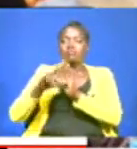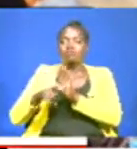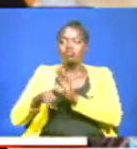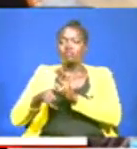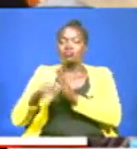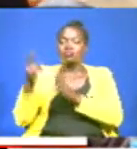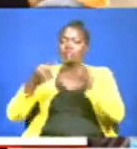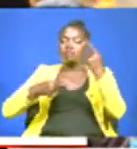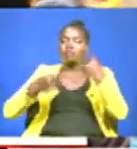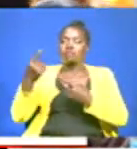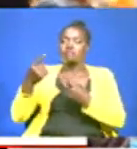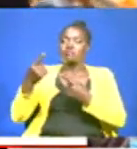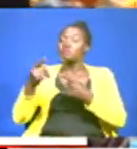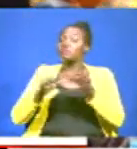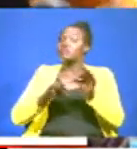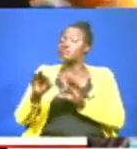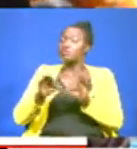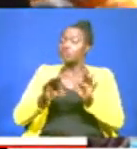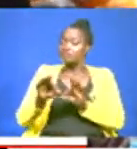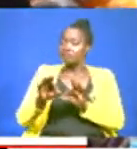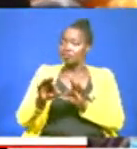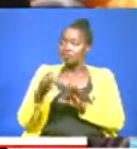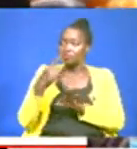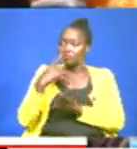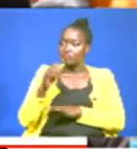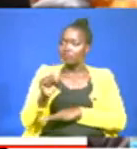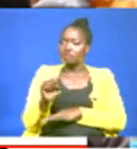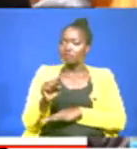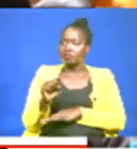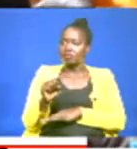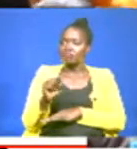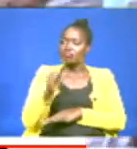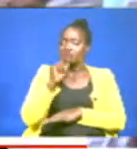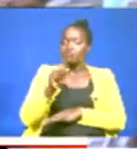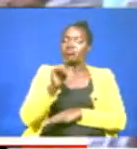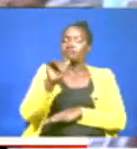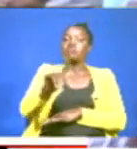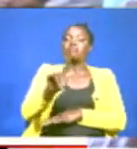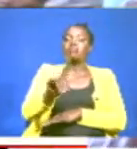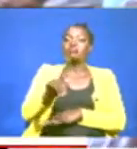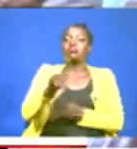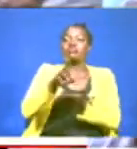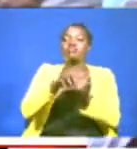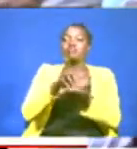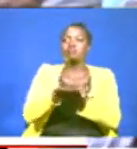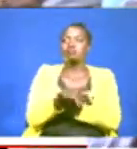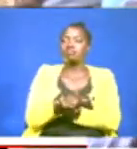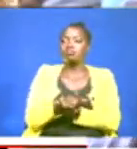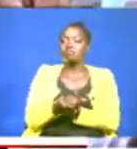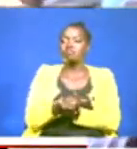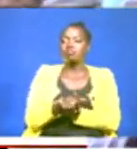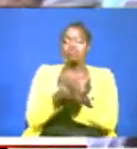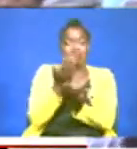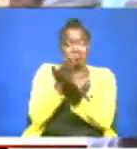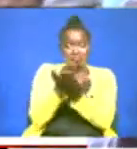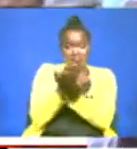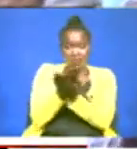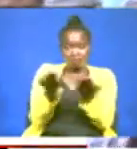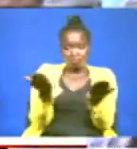atashinda simutaelezwa. Kwa hivyo tusiende kukaa kwa vituo. Mimi nataka kuomba watu wa